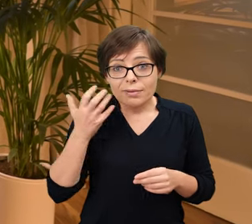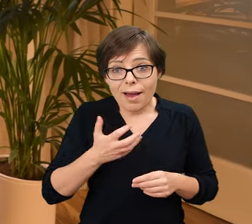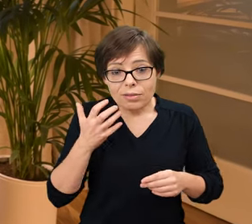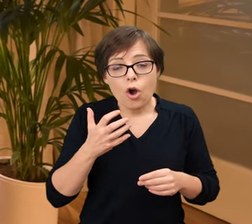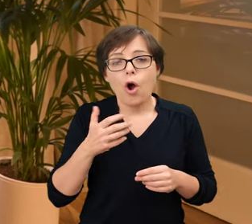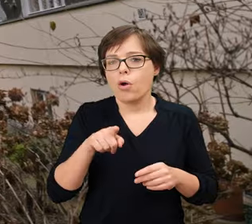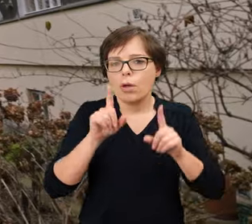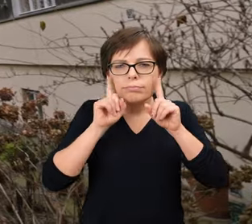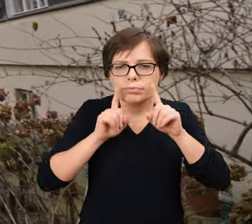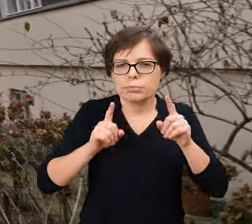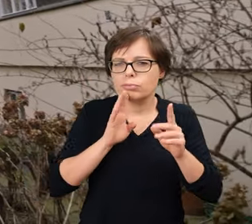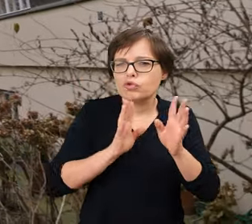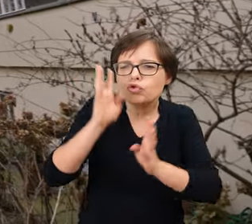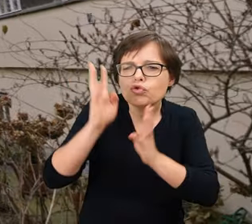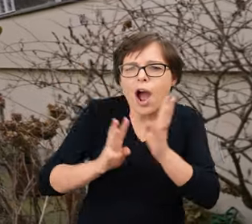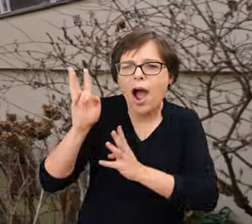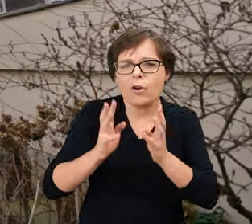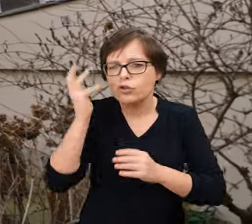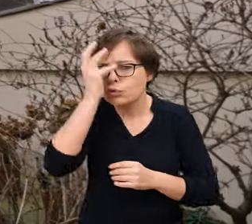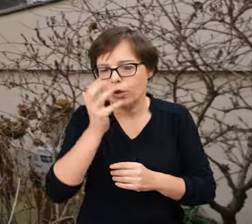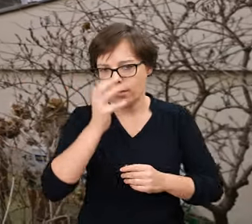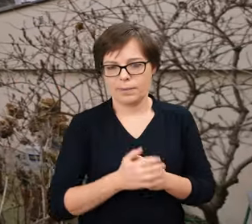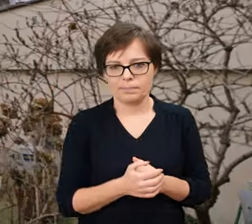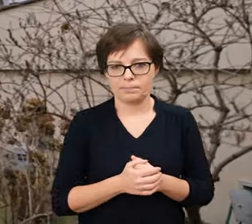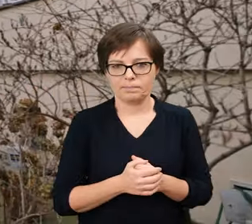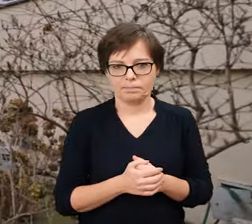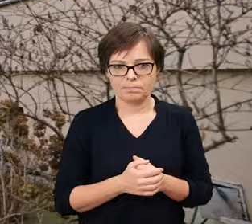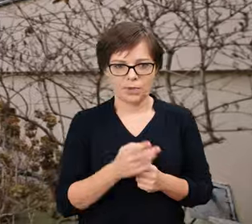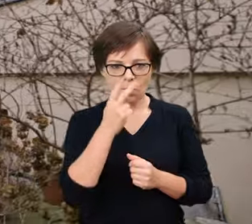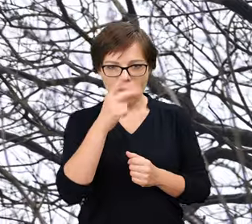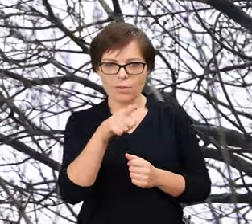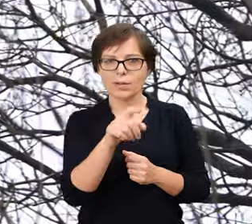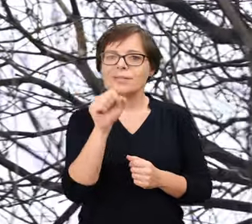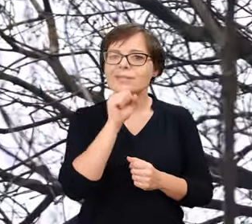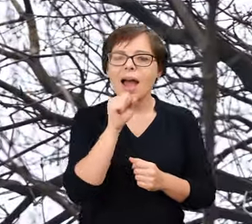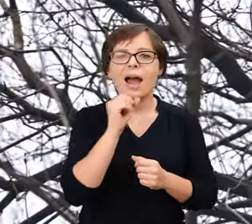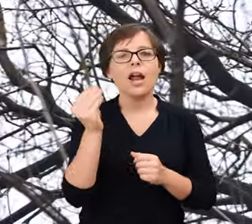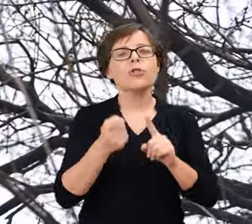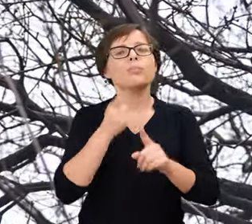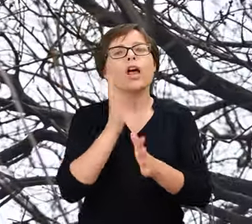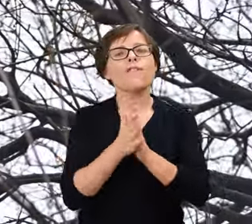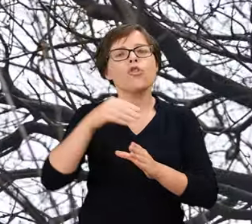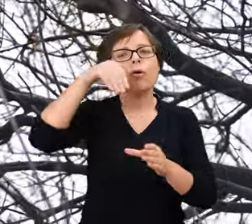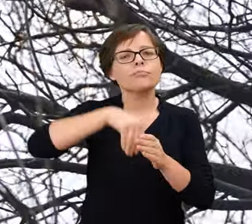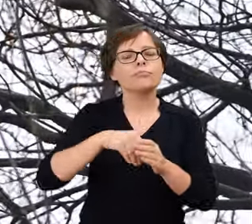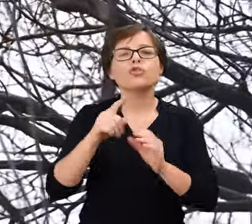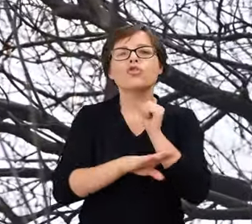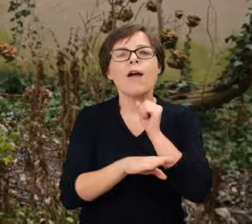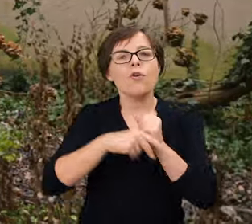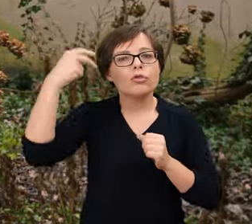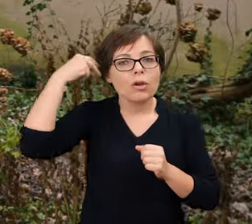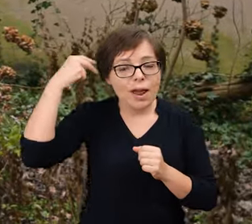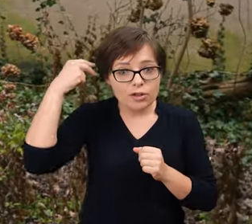prawdziwy gąszcz. Przede mną stara, przedwojenna czereśnia, jak kwitnie jest